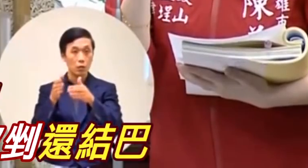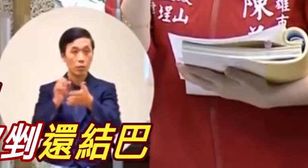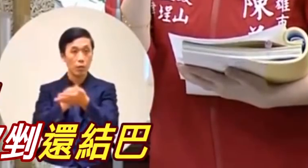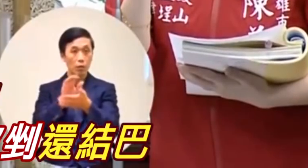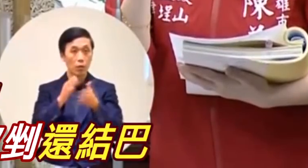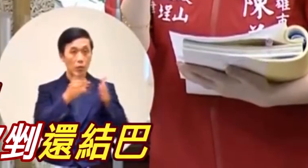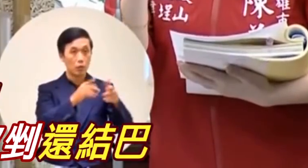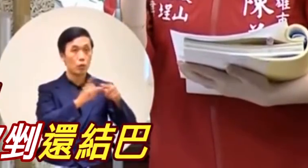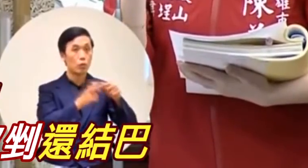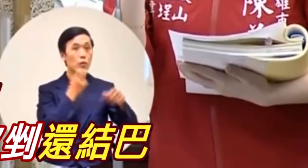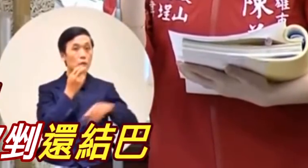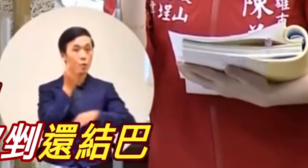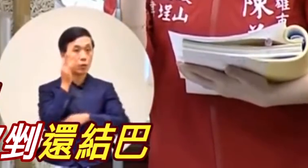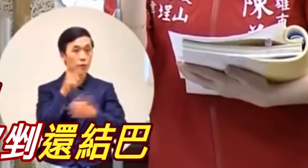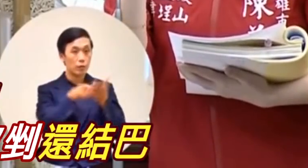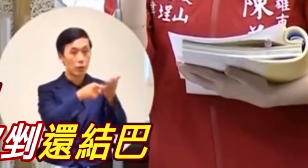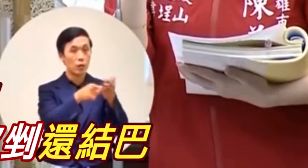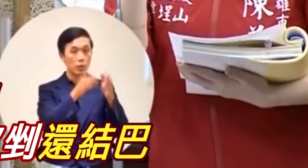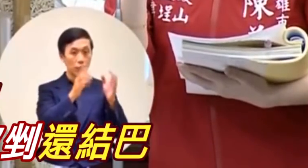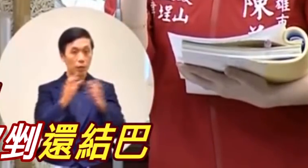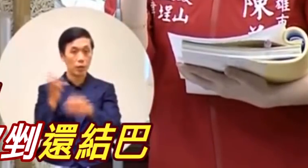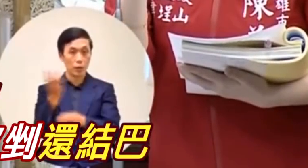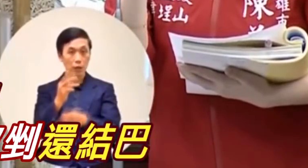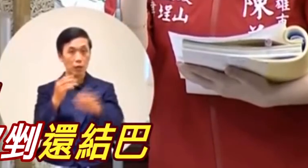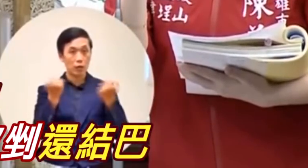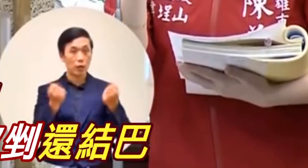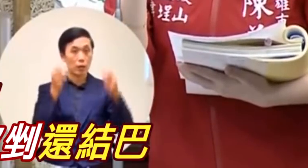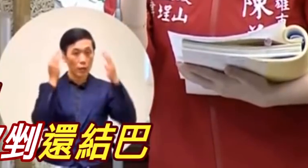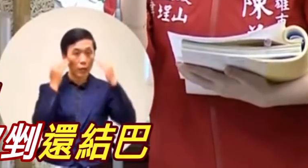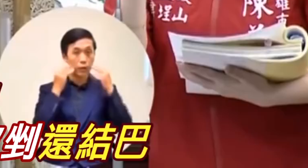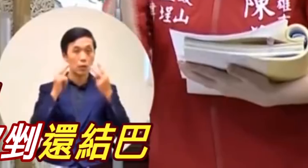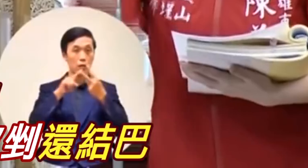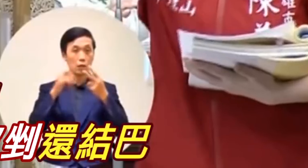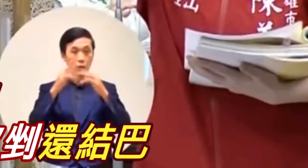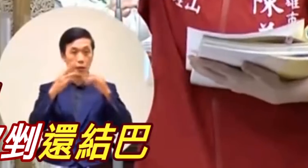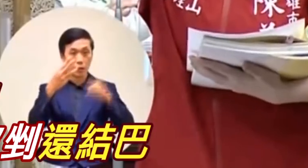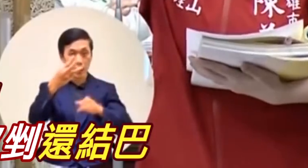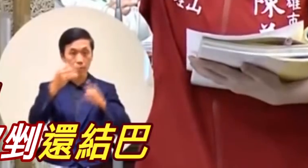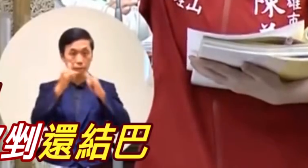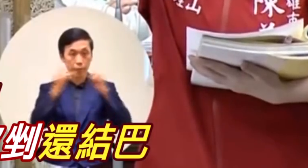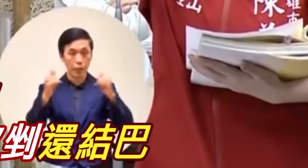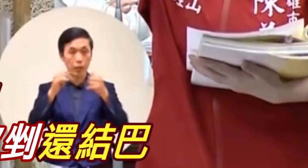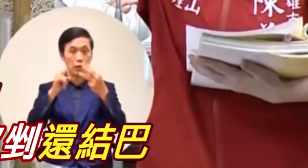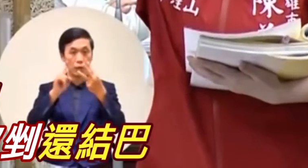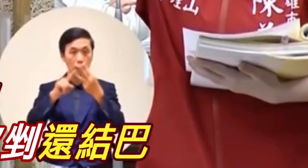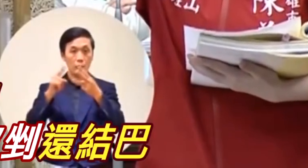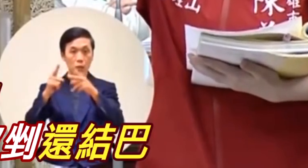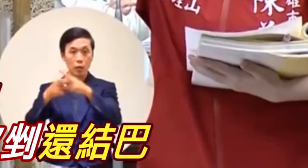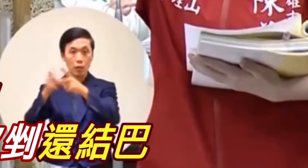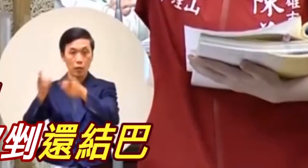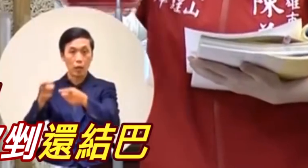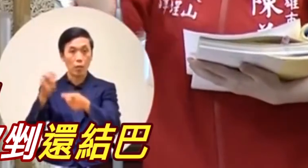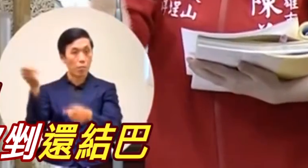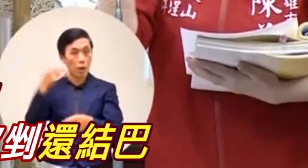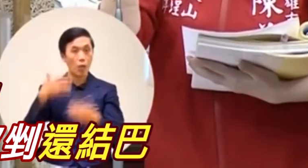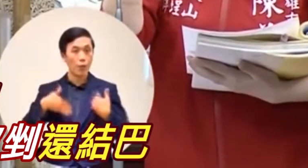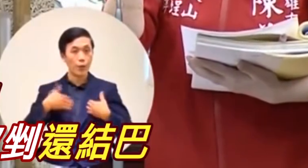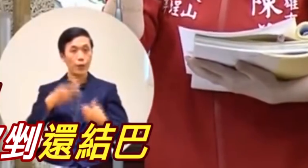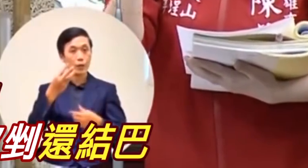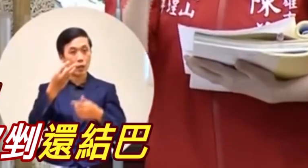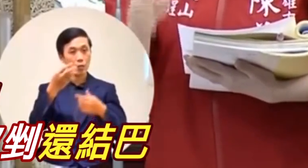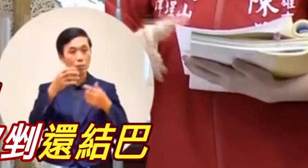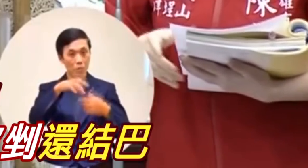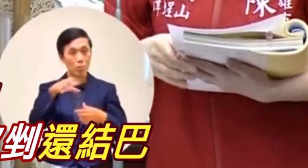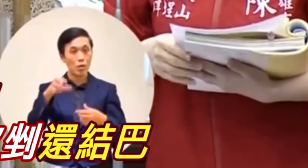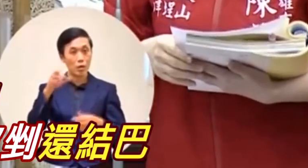争取的这3座，这三座分别在南子、三民还有小港。 好，那很欣慰听到有3座，那另外7座呢？承诺的